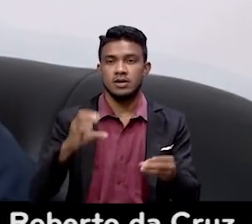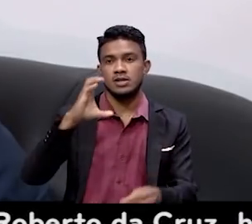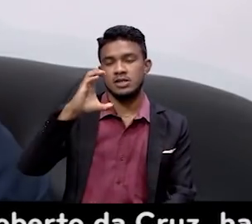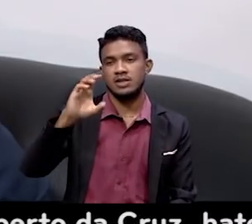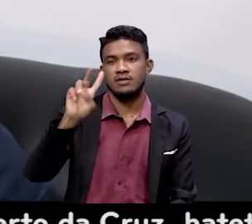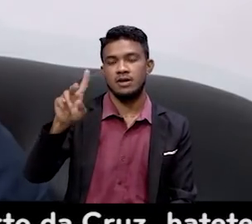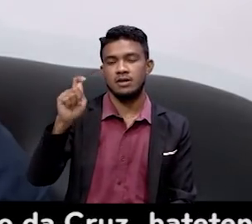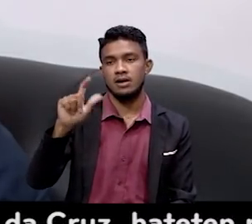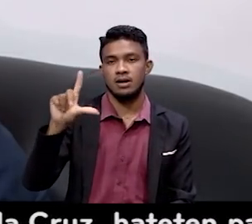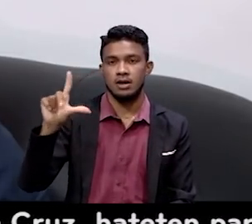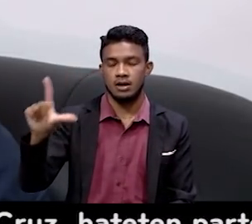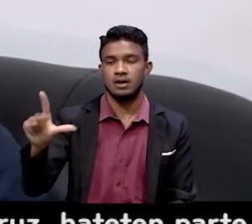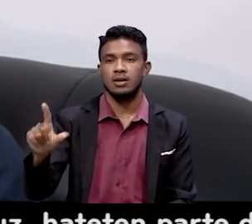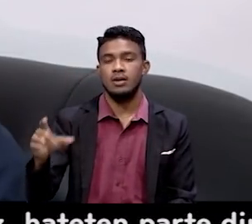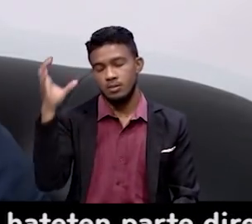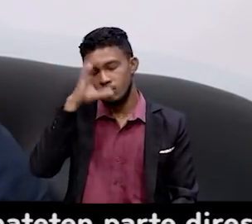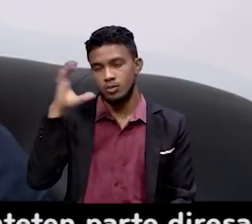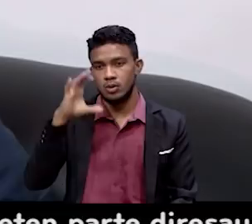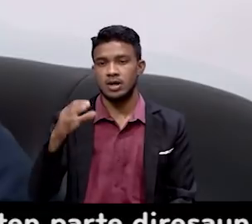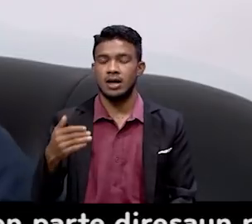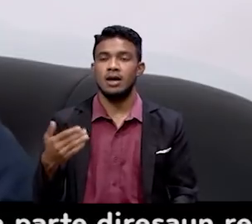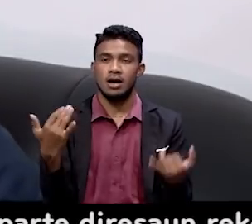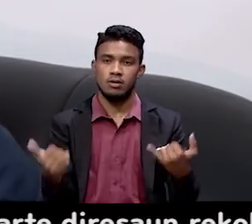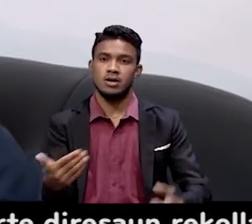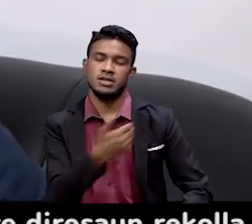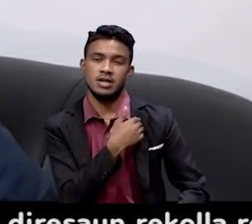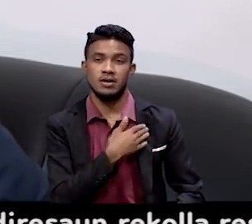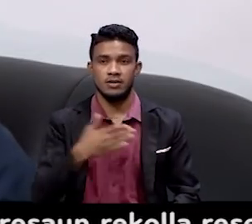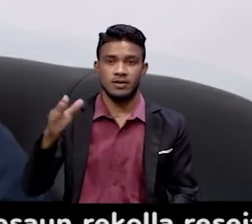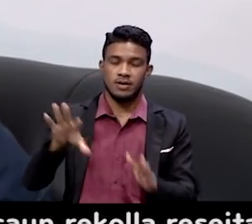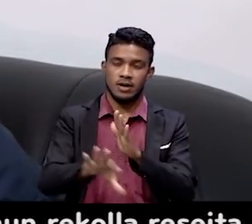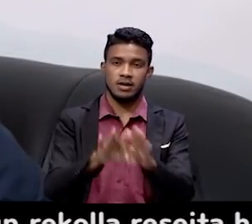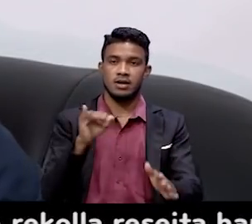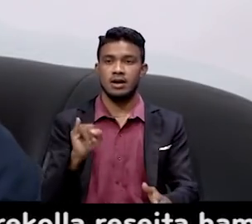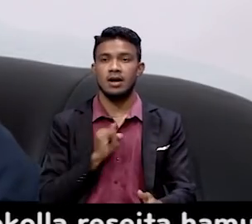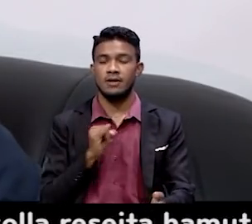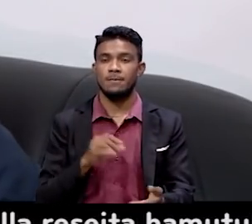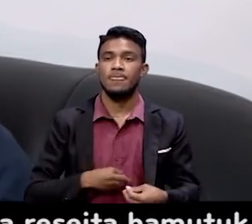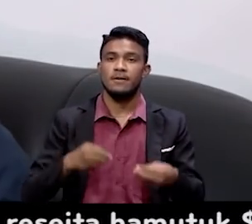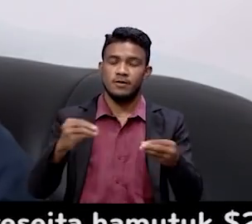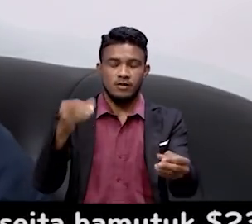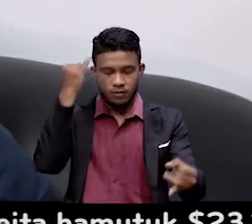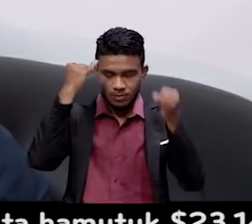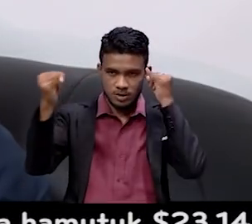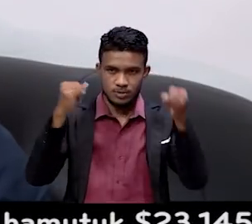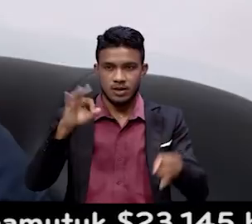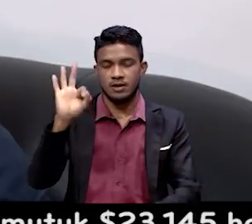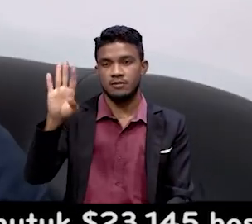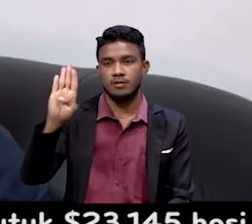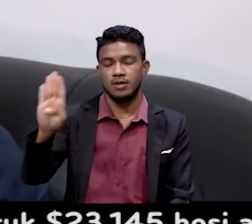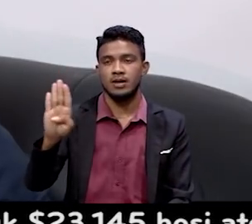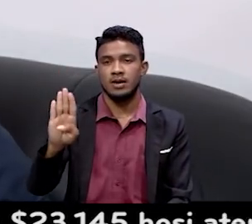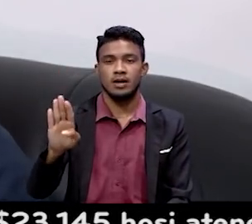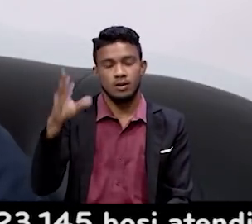atu buka tu agora sida kheta hau lansona iha Facebook iha media sera atu buka ho